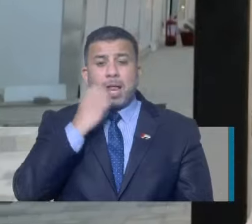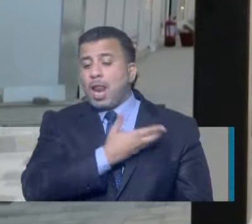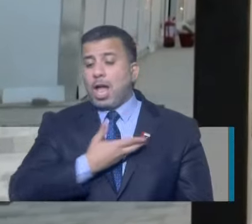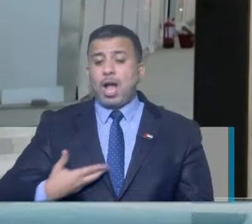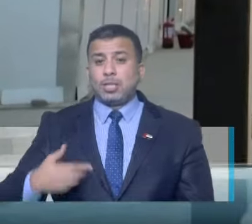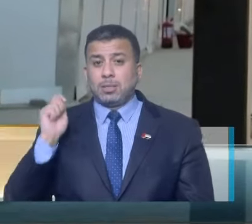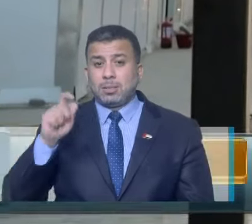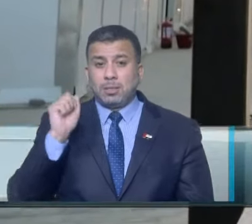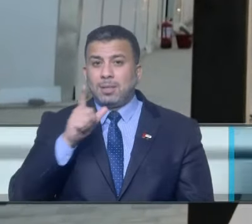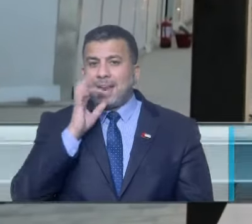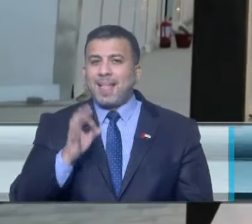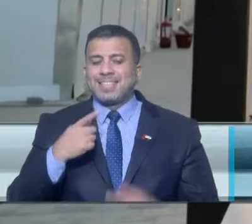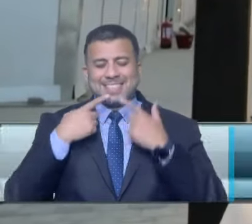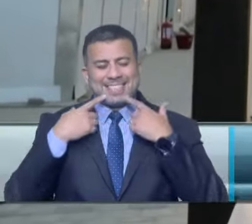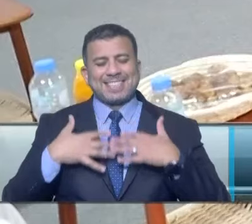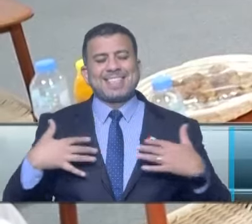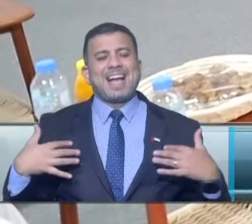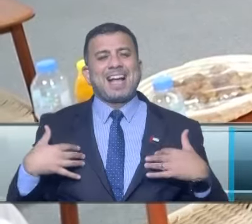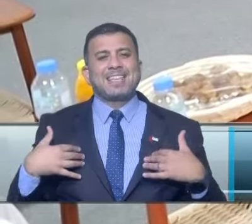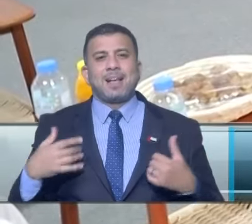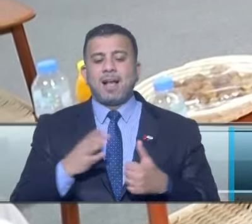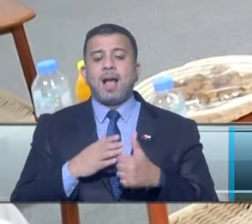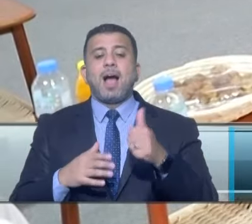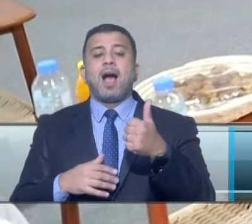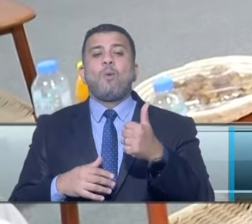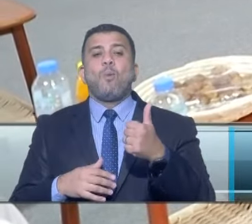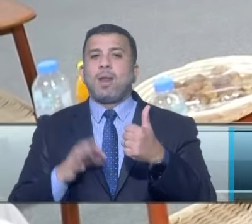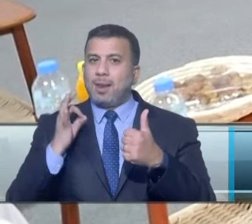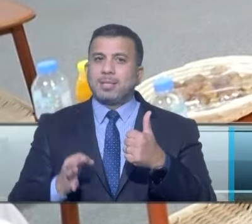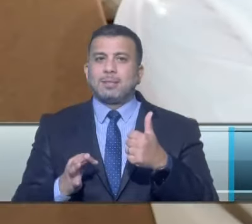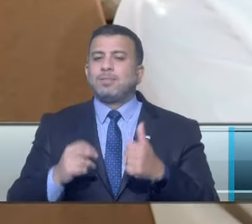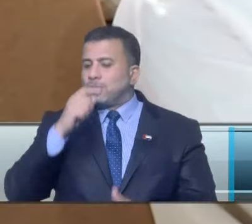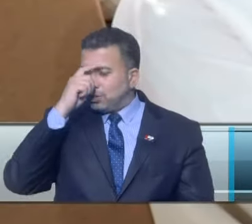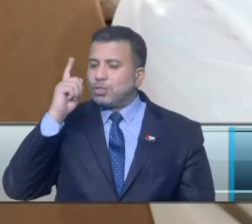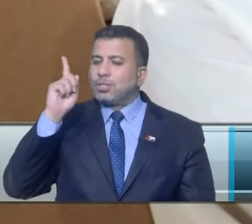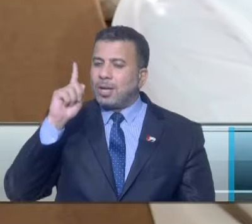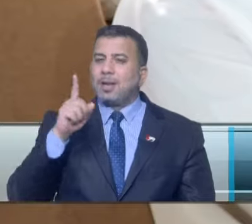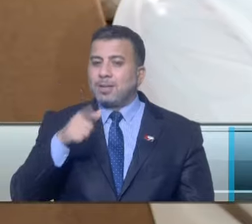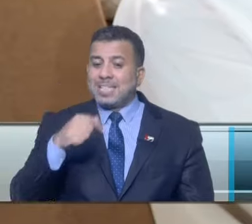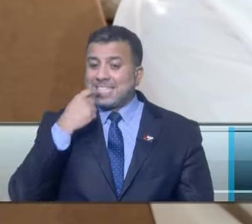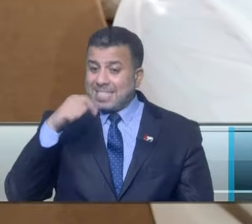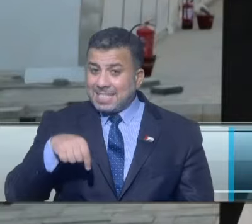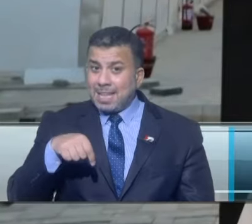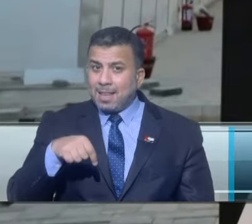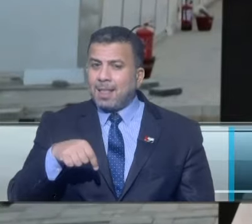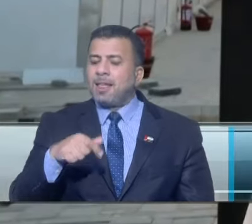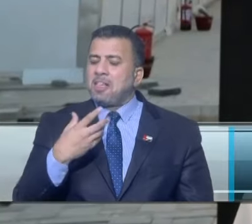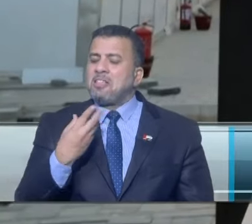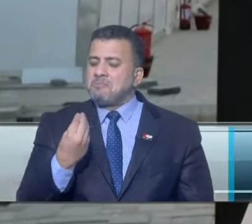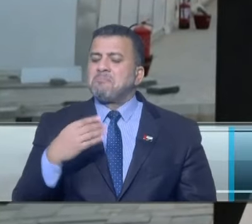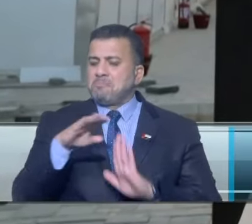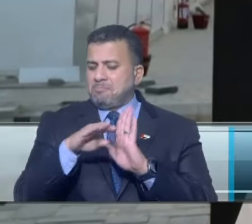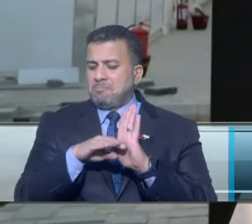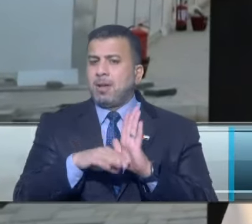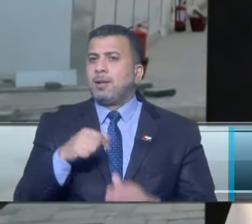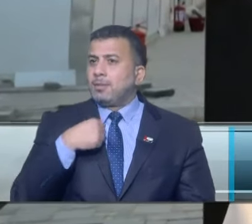يكون في سعادة ويكون دائما الأول، وإن شاء الله بإذن الله راح يكون الموسم هذا طيب، واللي